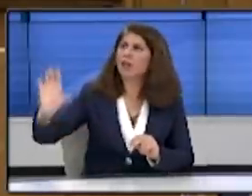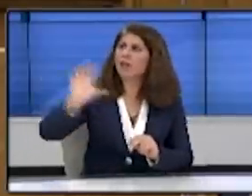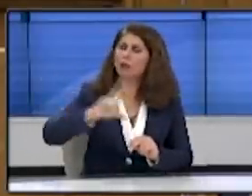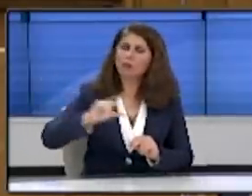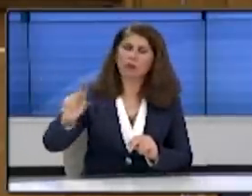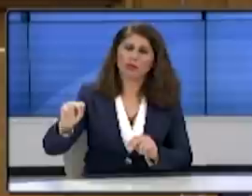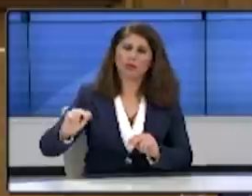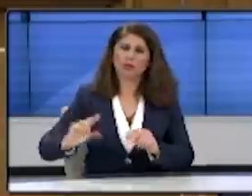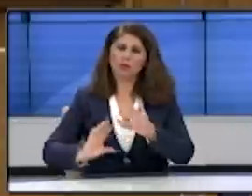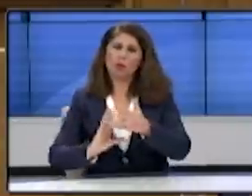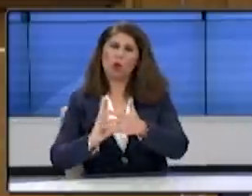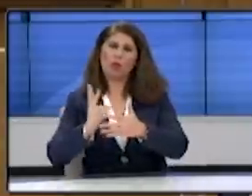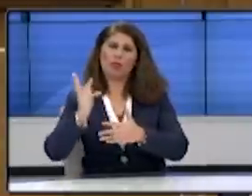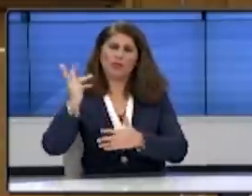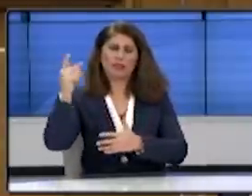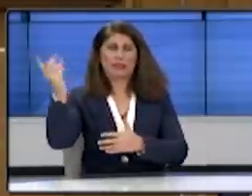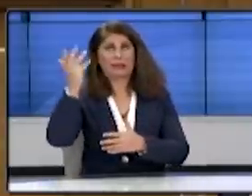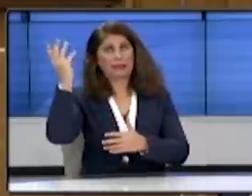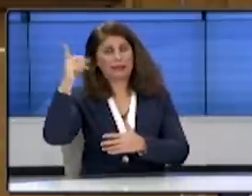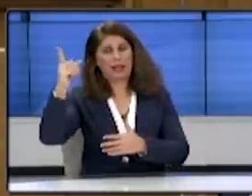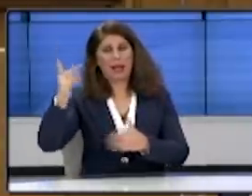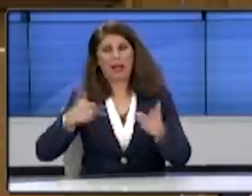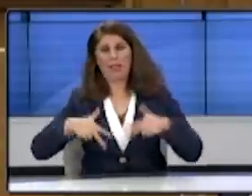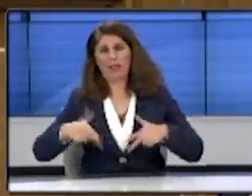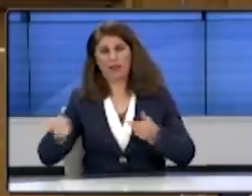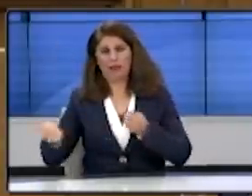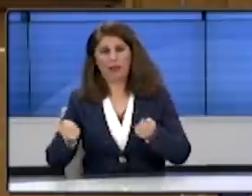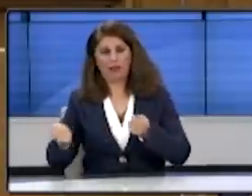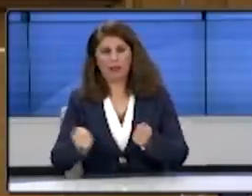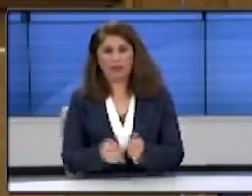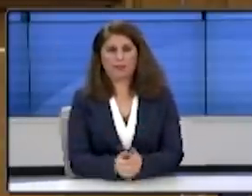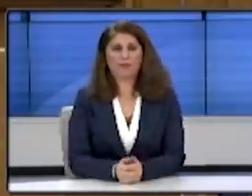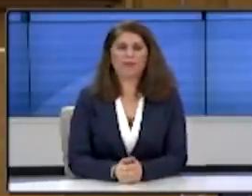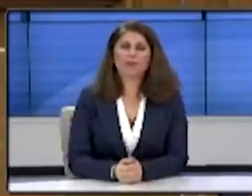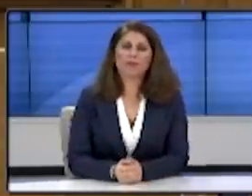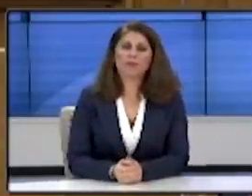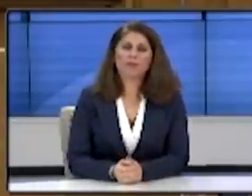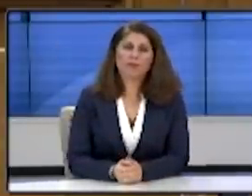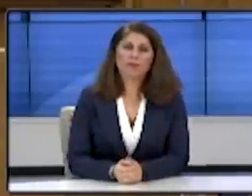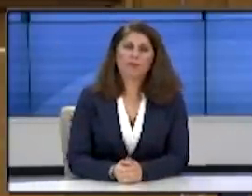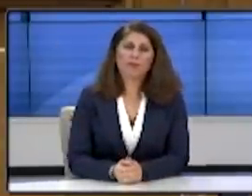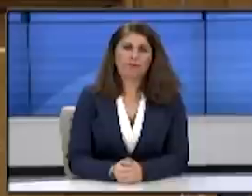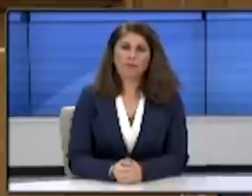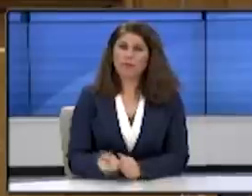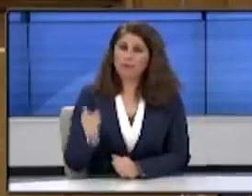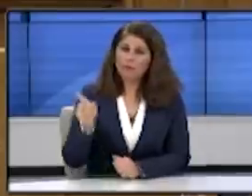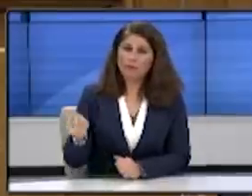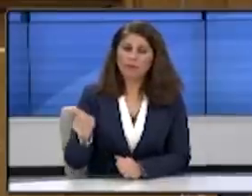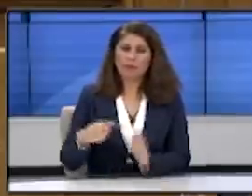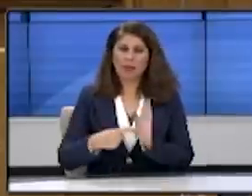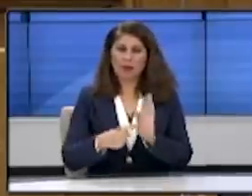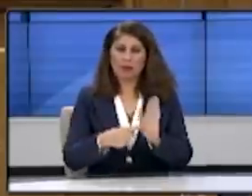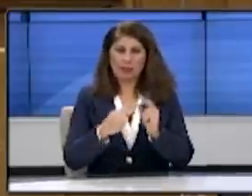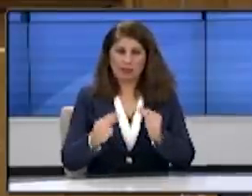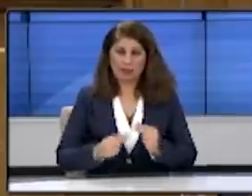Ευρώπη της προοδευτικής υποτίθεται διακυβέρνησης. Δηλαδή, και αυτός παρουσιάζει ως λύση